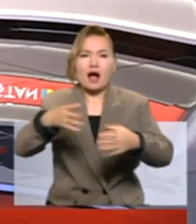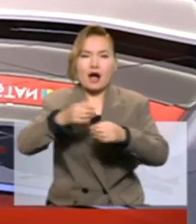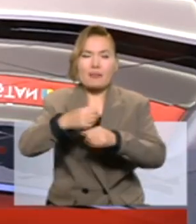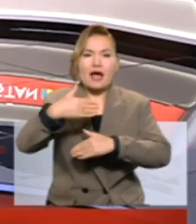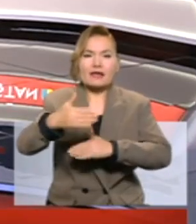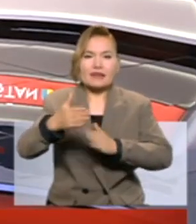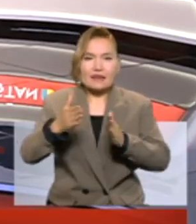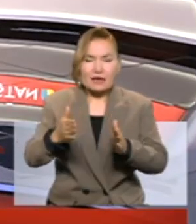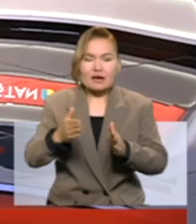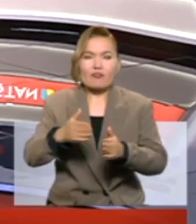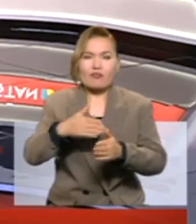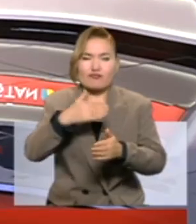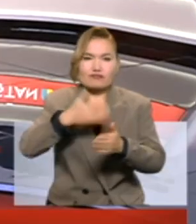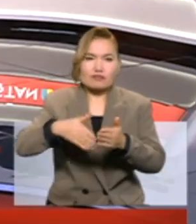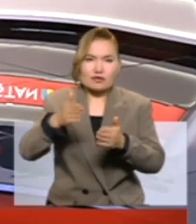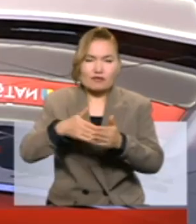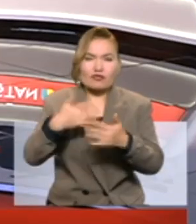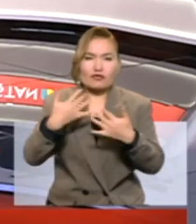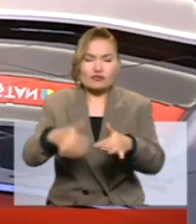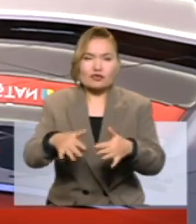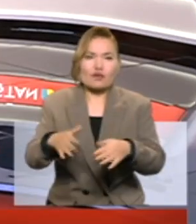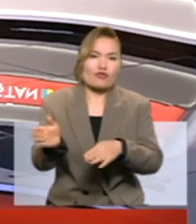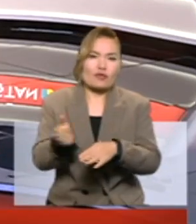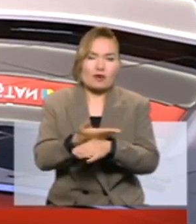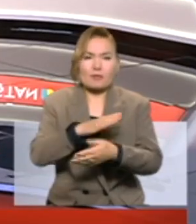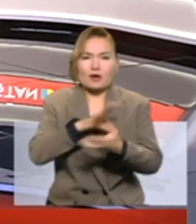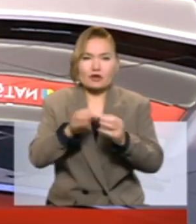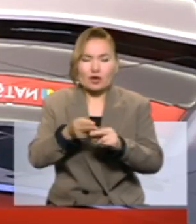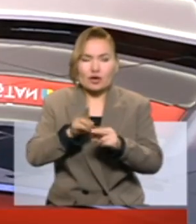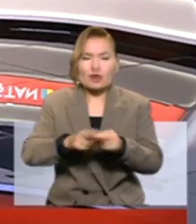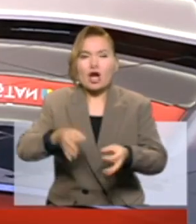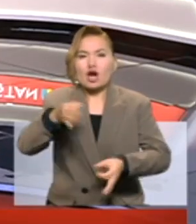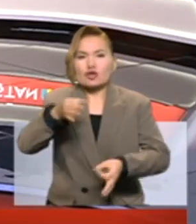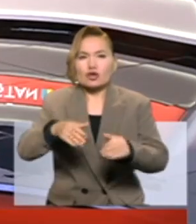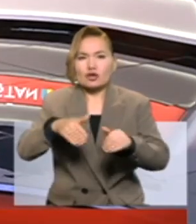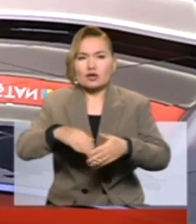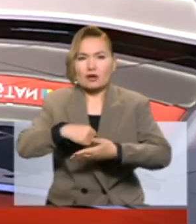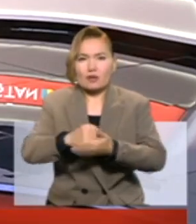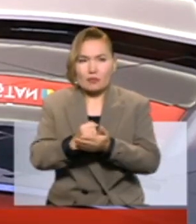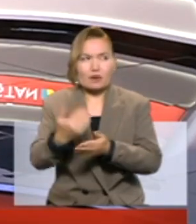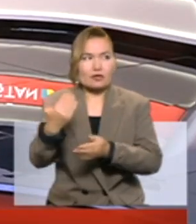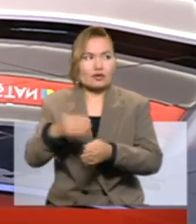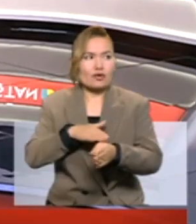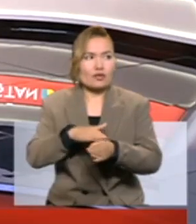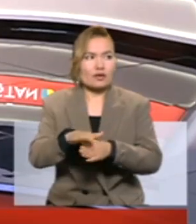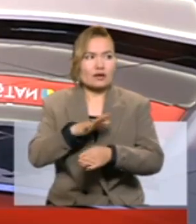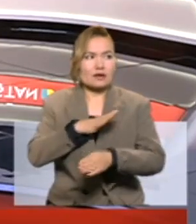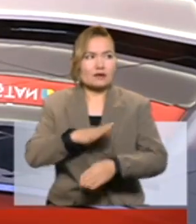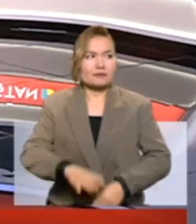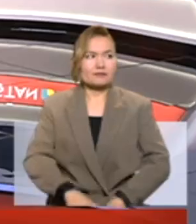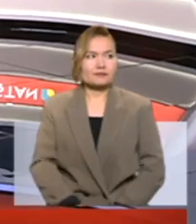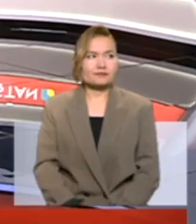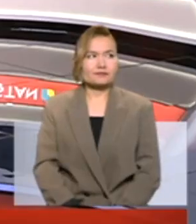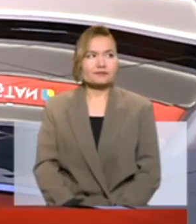трактормен тапталып, заттай дәлелдемелер жою сот шешіміне көрсеткендей орындалды.